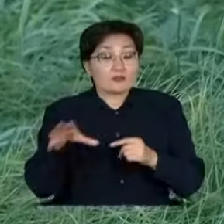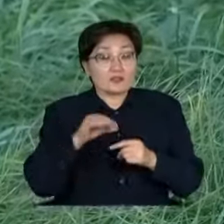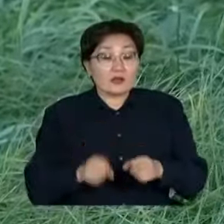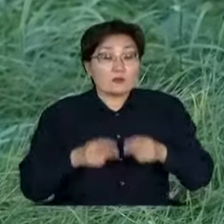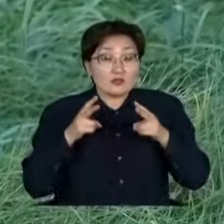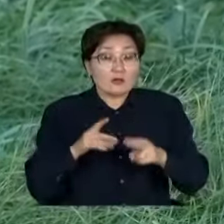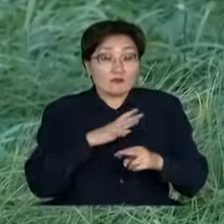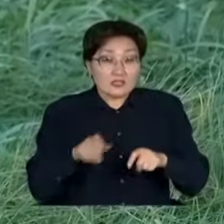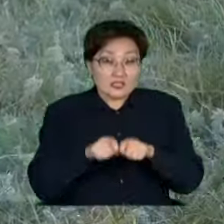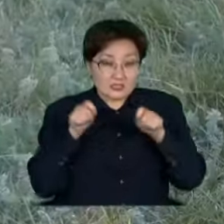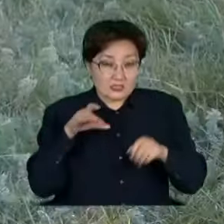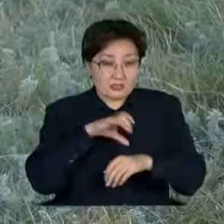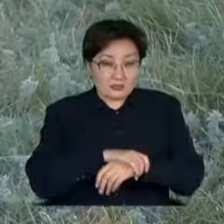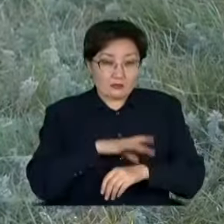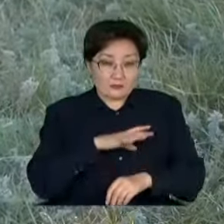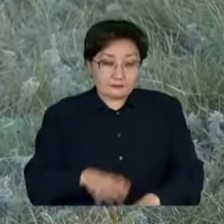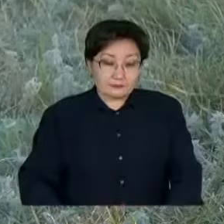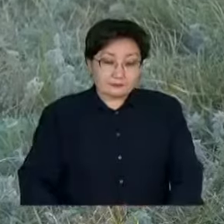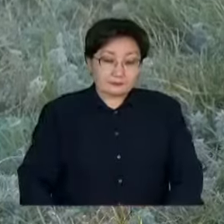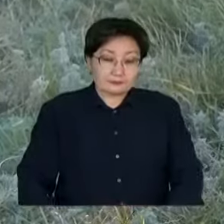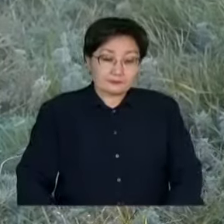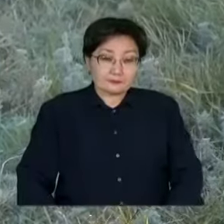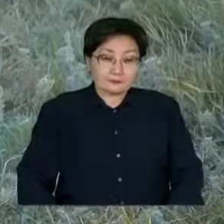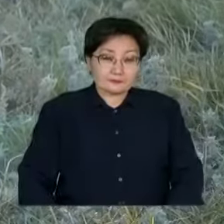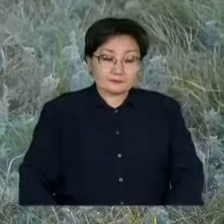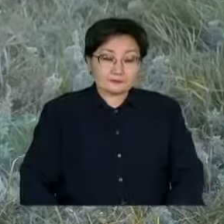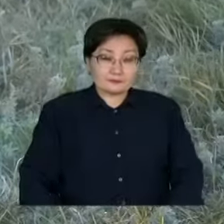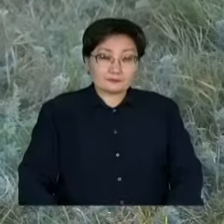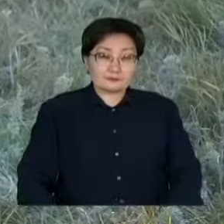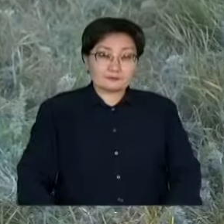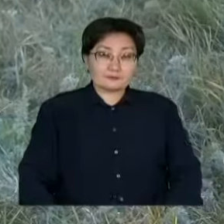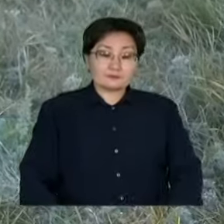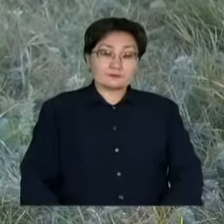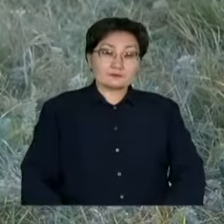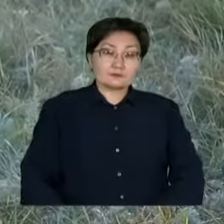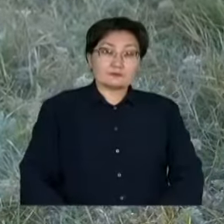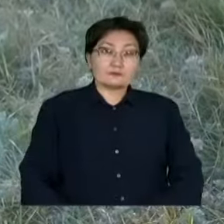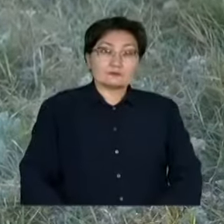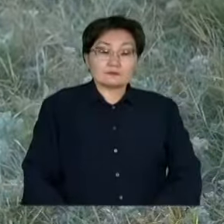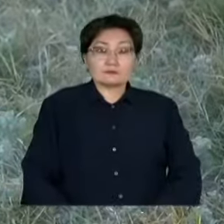преступления были раскрыты Оксана матасова Рамиль Ду сумов телеканал Алмааты Акмолинская область мы ездим на Вы